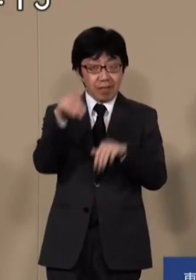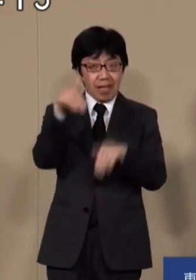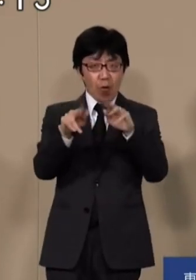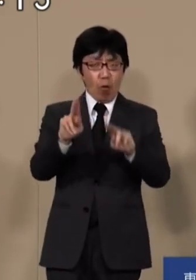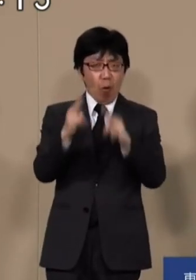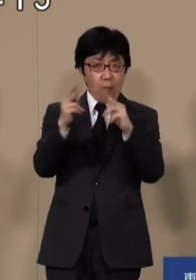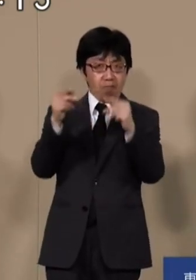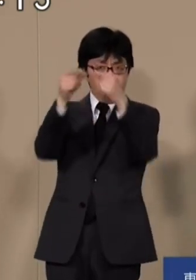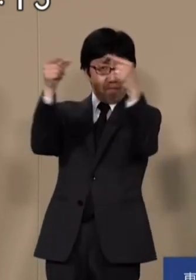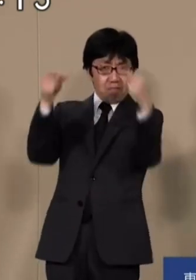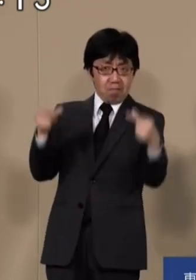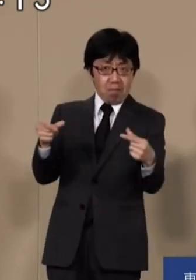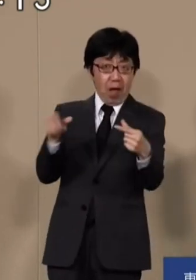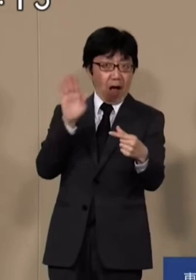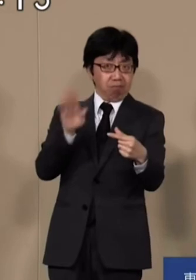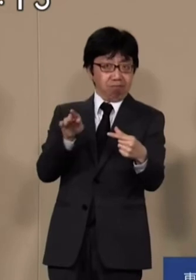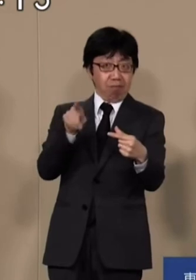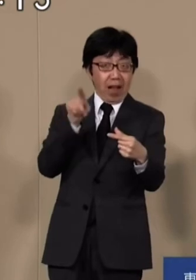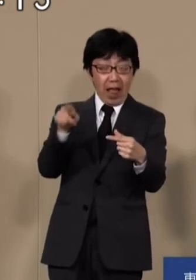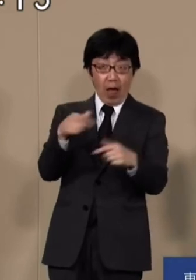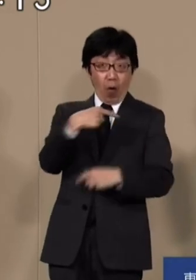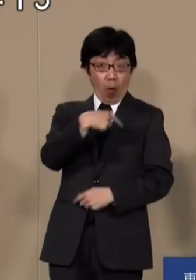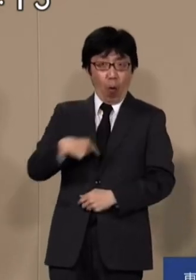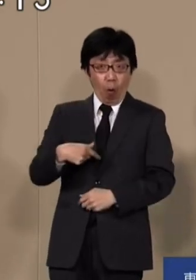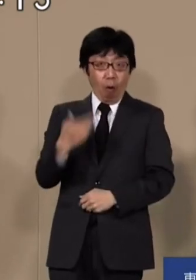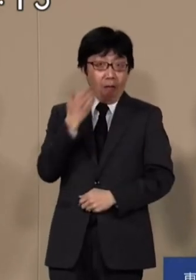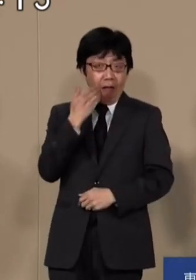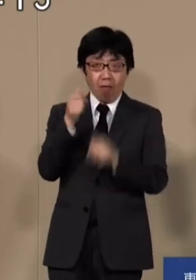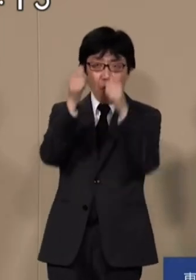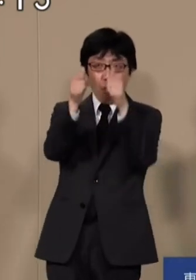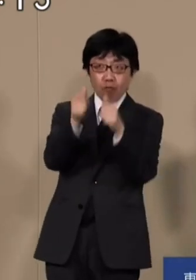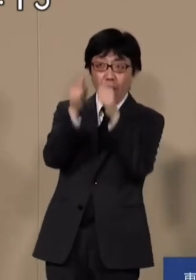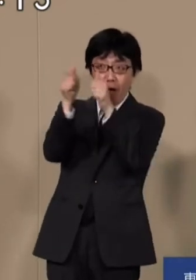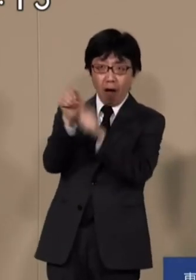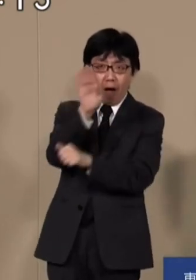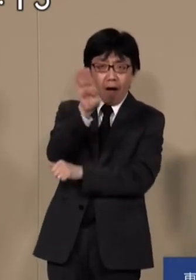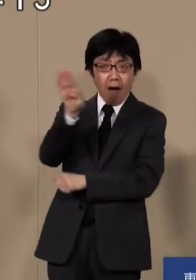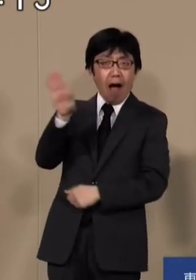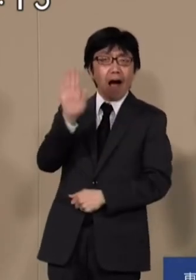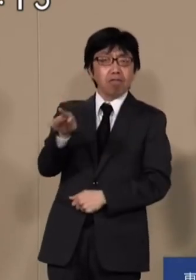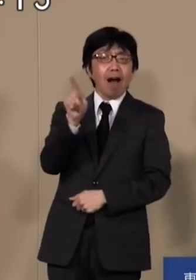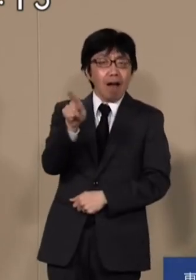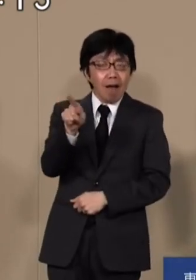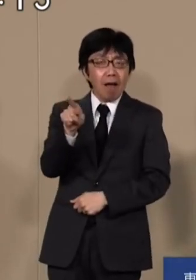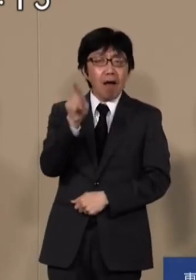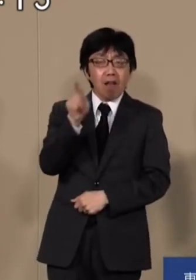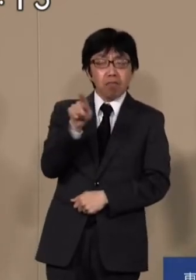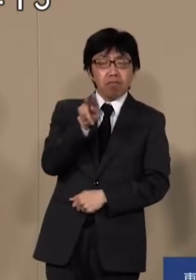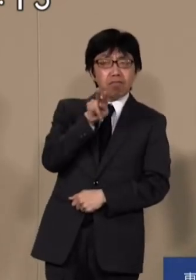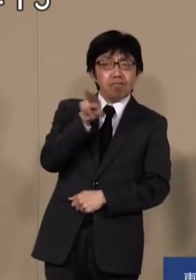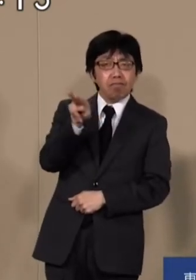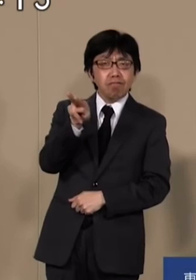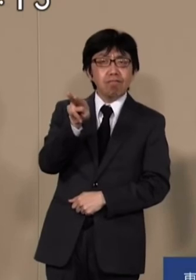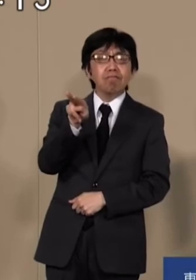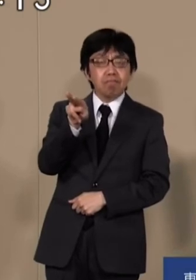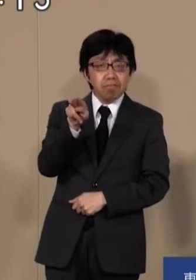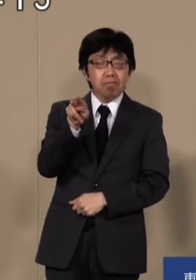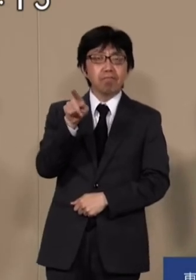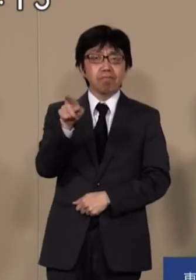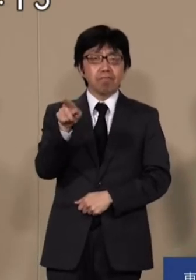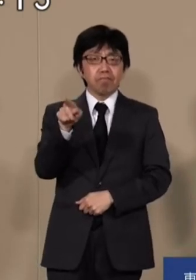ね候補者のポスターが貼られているあの掲示板です掲示板を注意してみていただくと